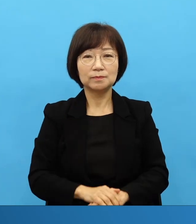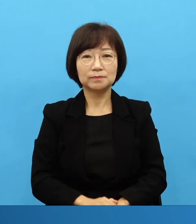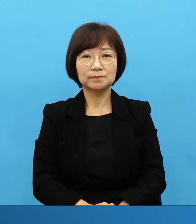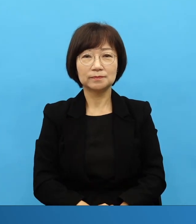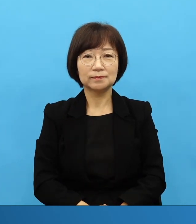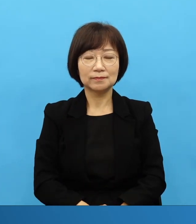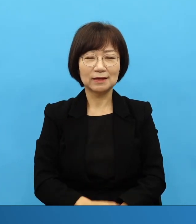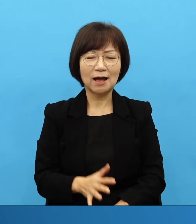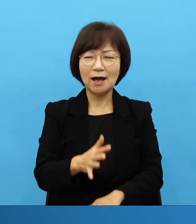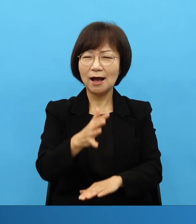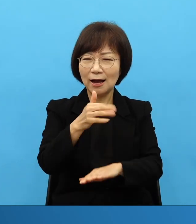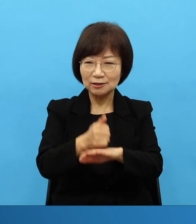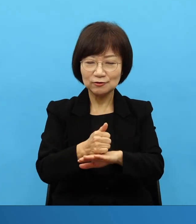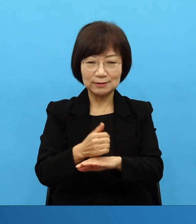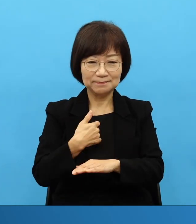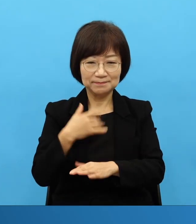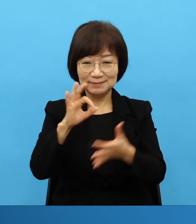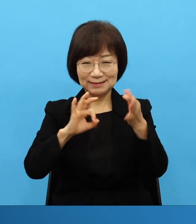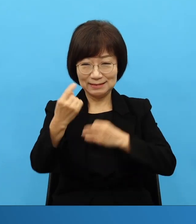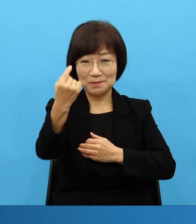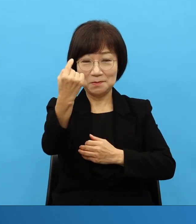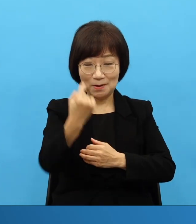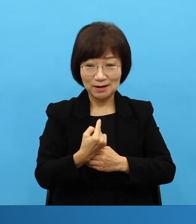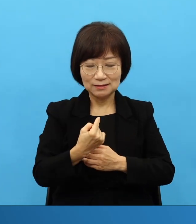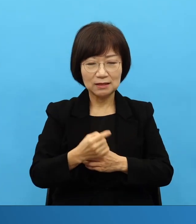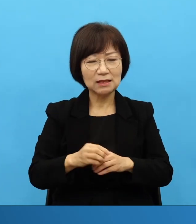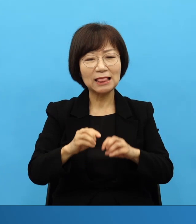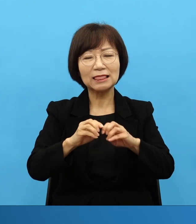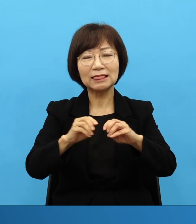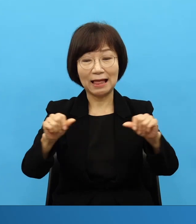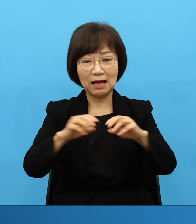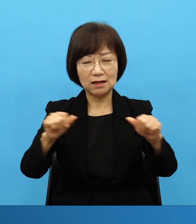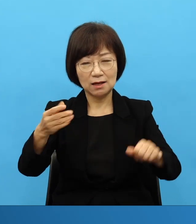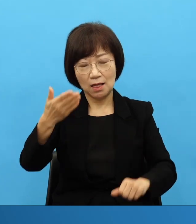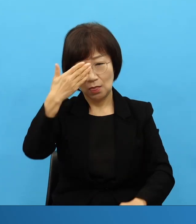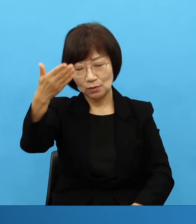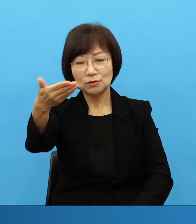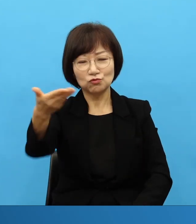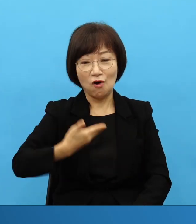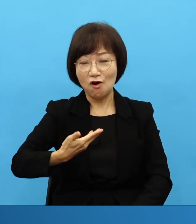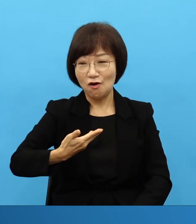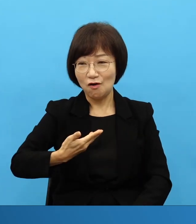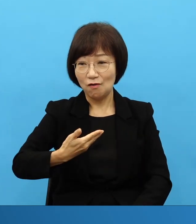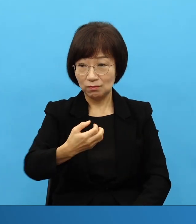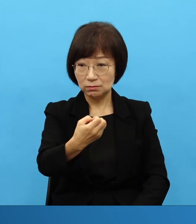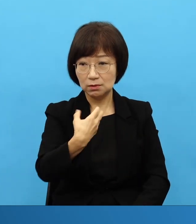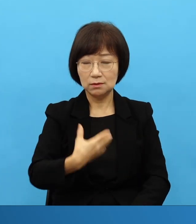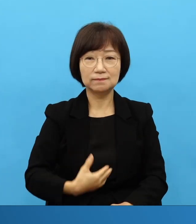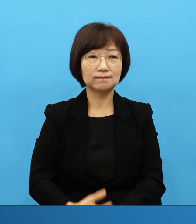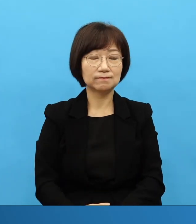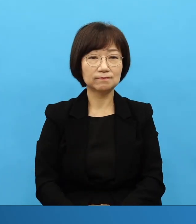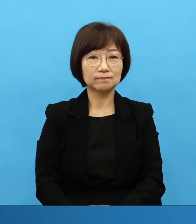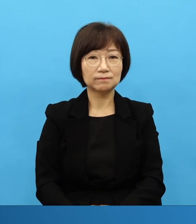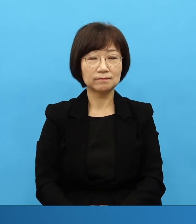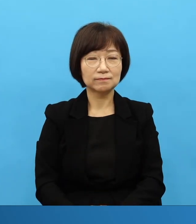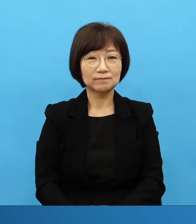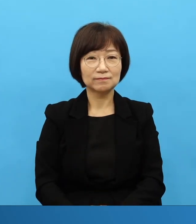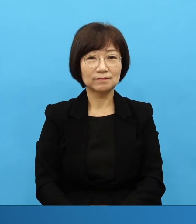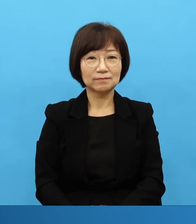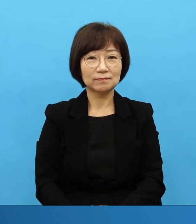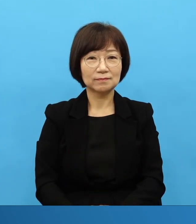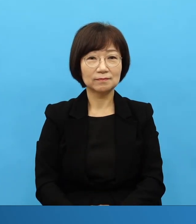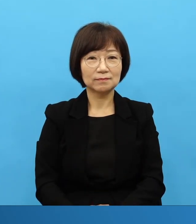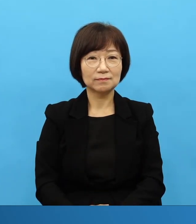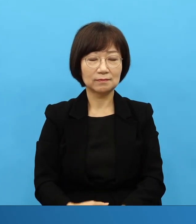갖고 와서 그냥 기증하겠다는 거예요. And he brought all those land to me and he said, I just want to donate it to you. 뭐 땅도